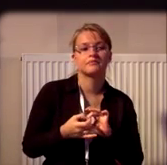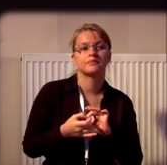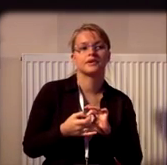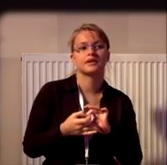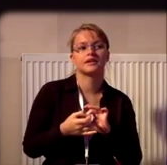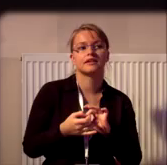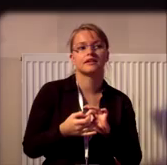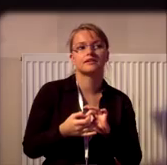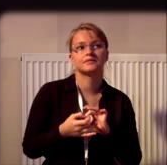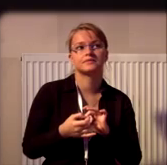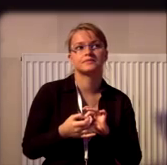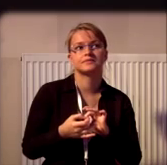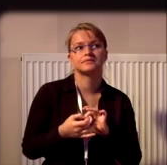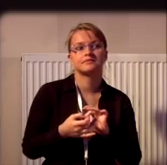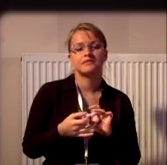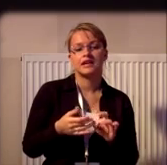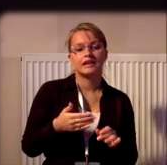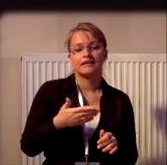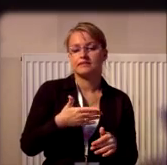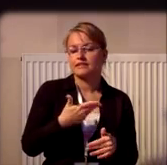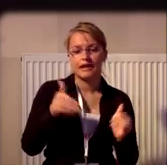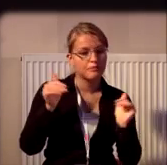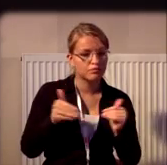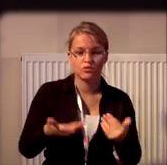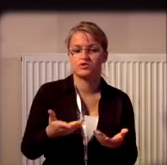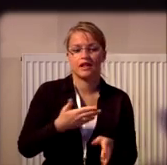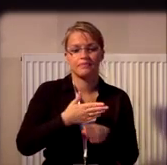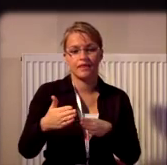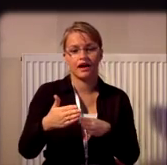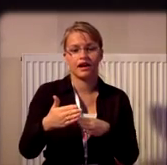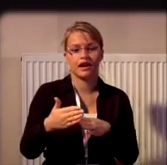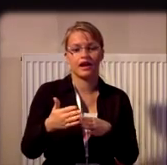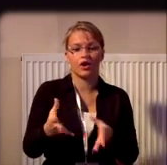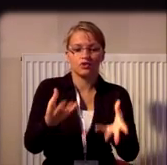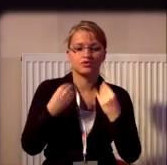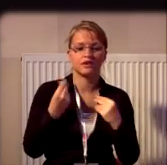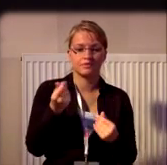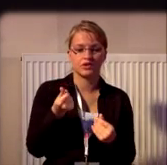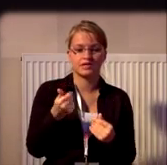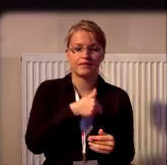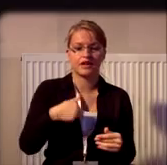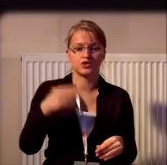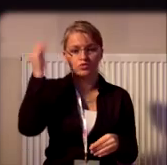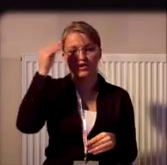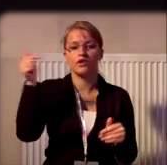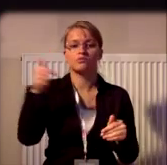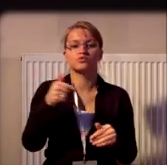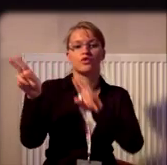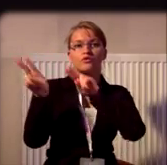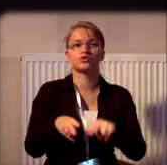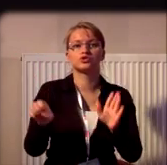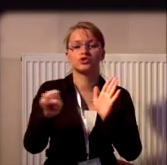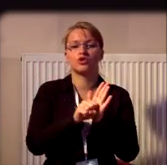gdyby nie dało się w dalszym ciągu uzyskać środków od JST, musieliby nasi uczniowie wrócić do modelowego